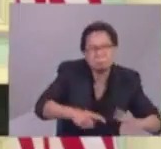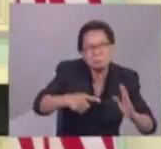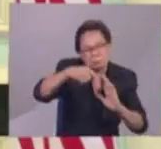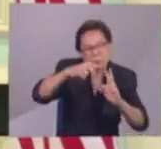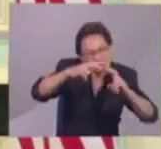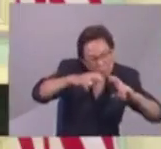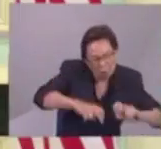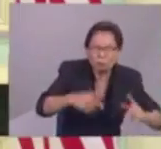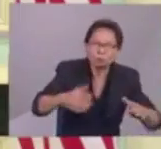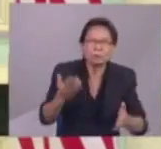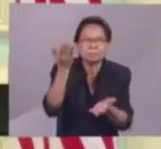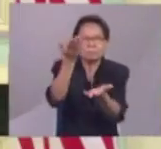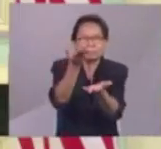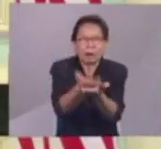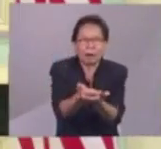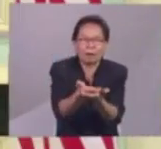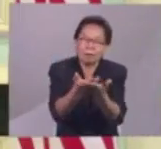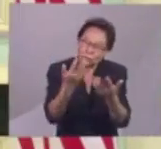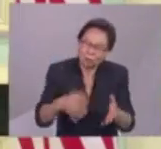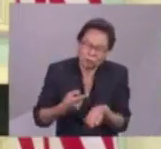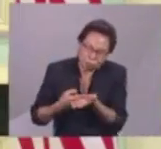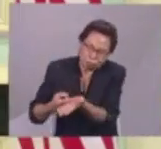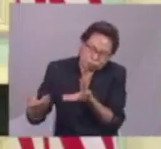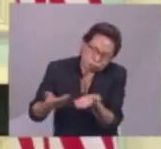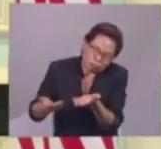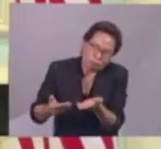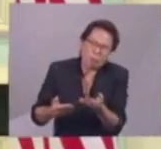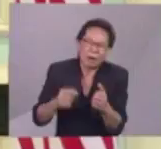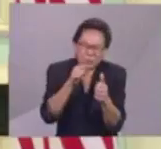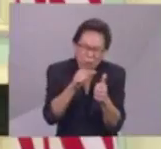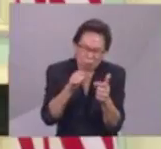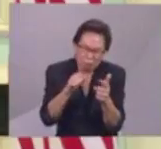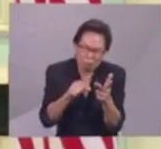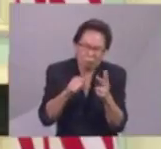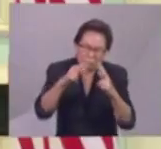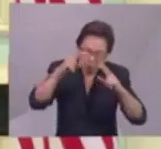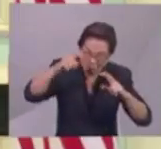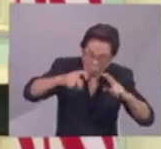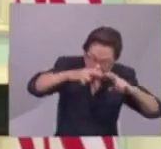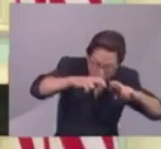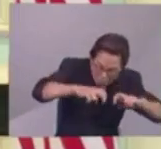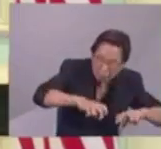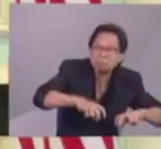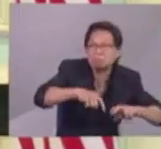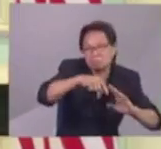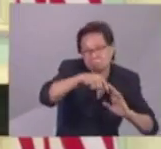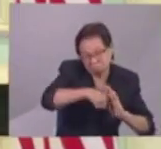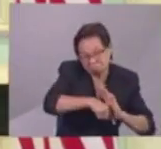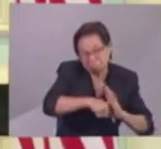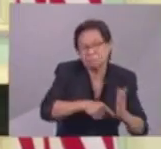Dah dibentangkan, dah dibincangkan, tetapi ada beberapa perkara yang perlu diperhalusi. Dan